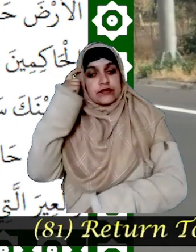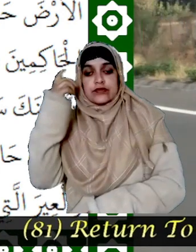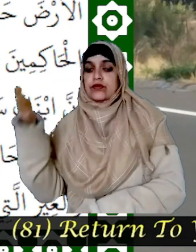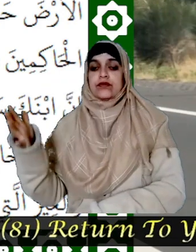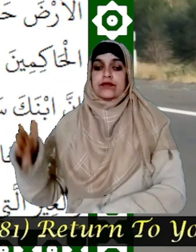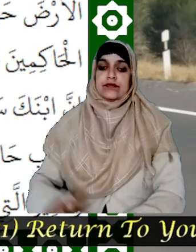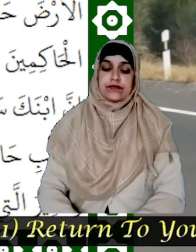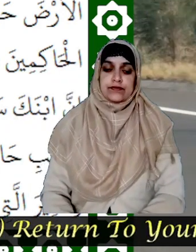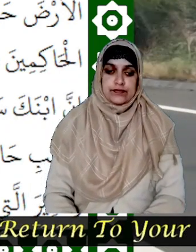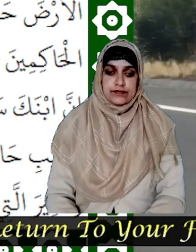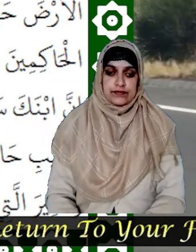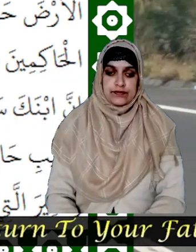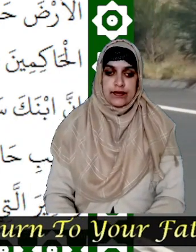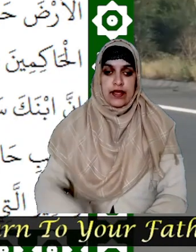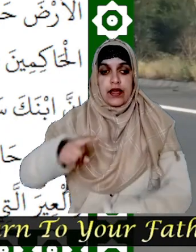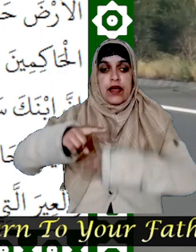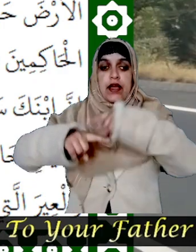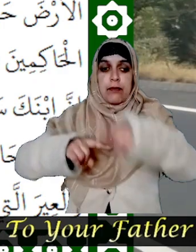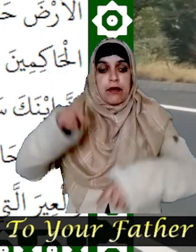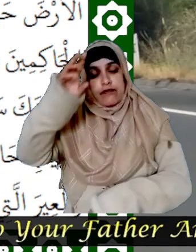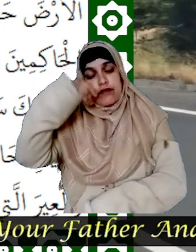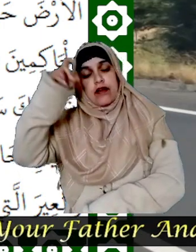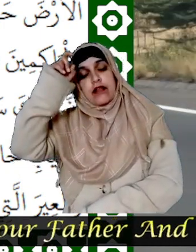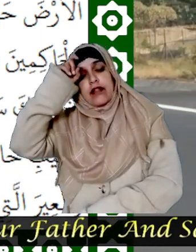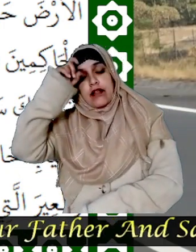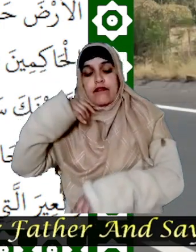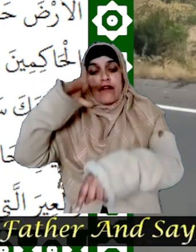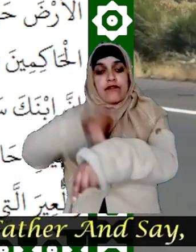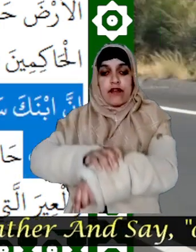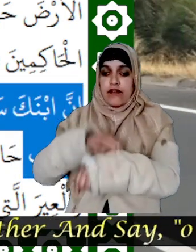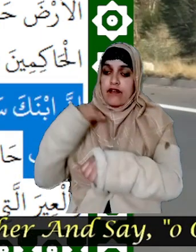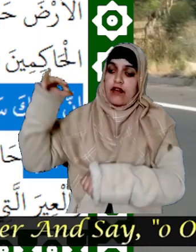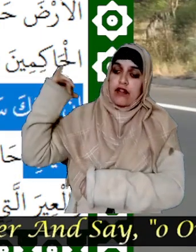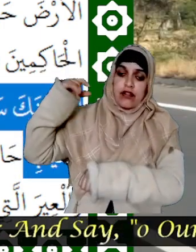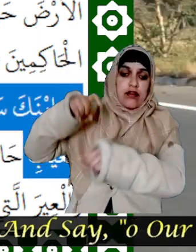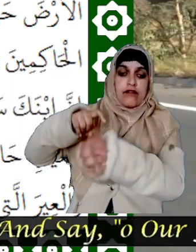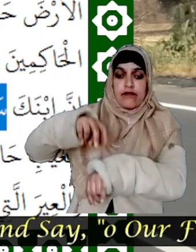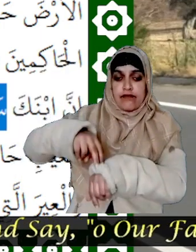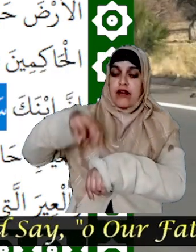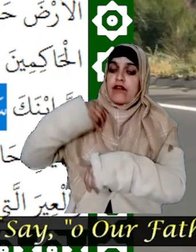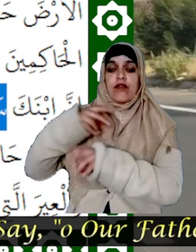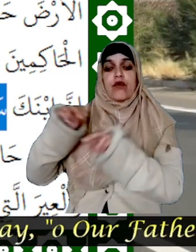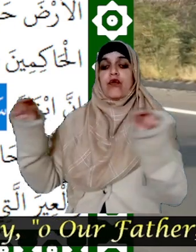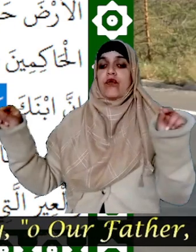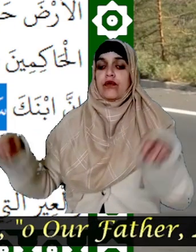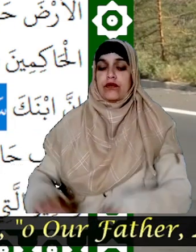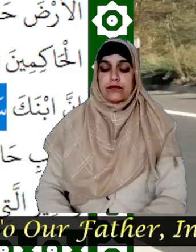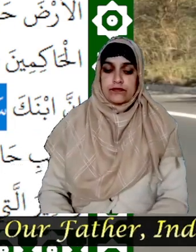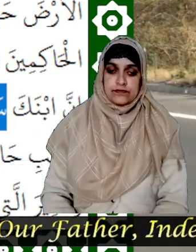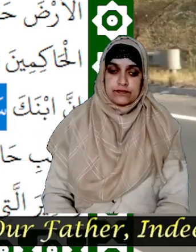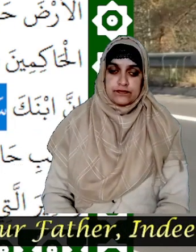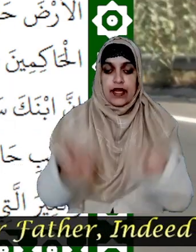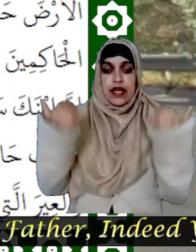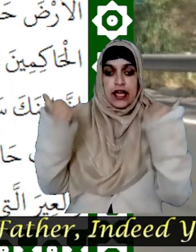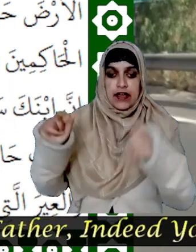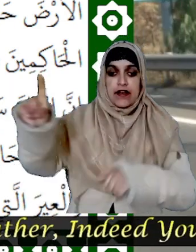أبانا أباخي إن ابنك المخي بنيامينين كوني سرق سقود موتي